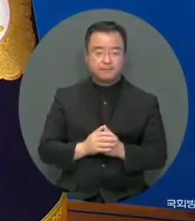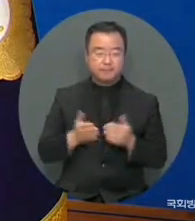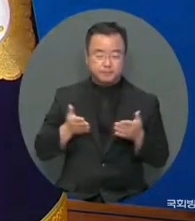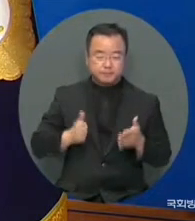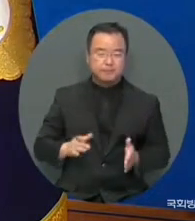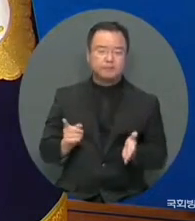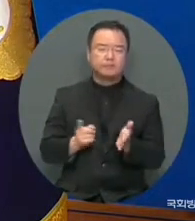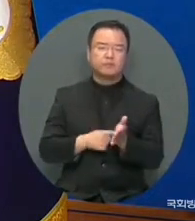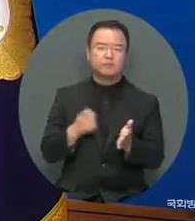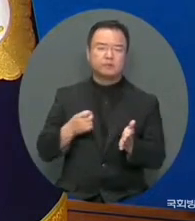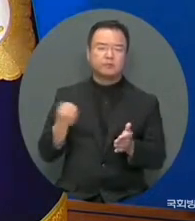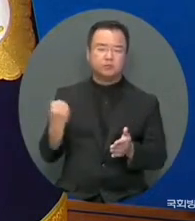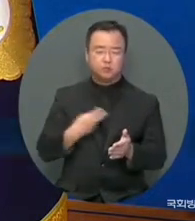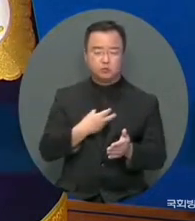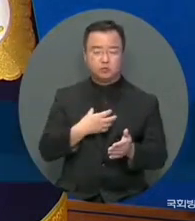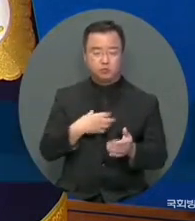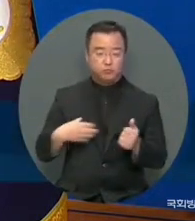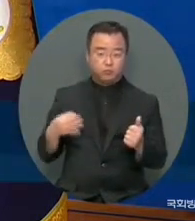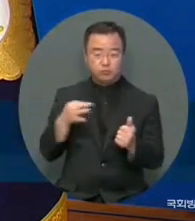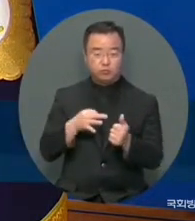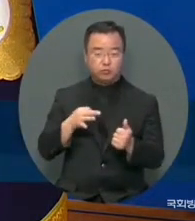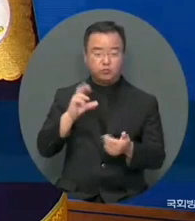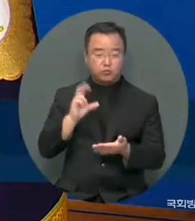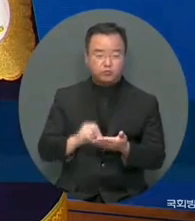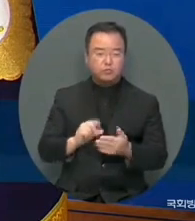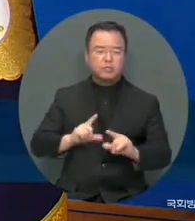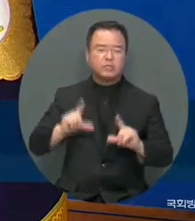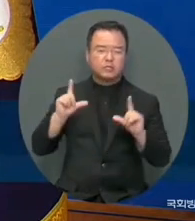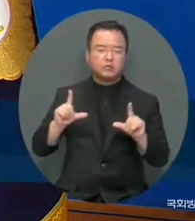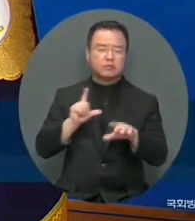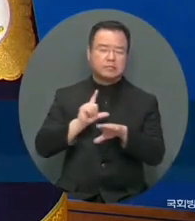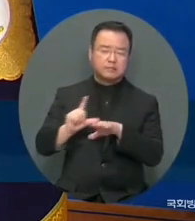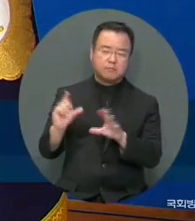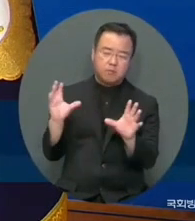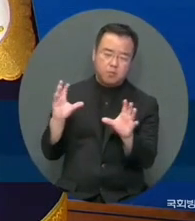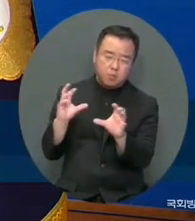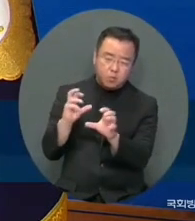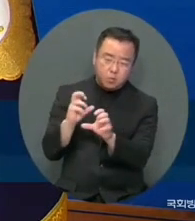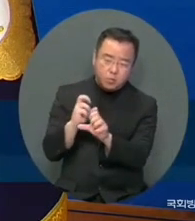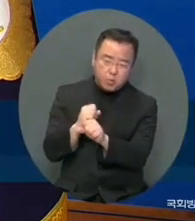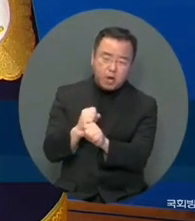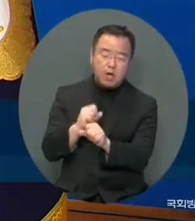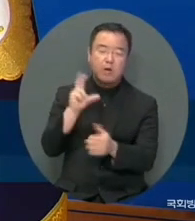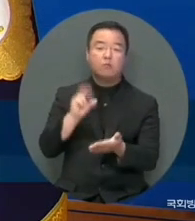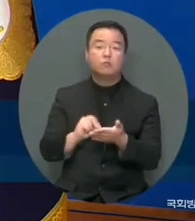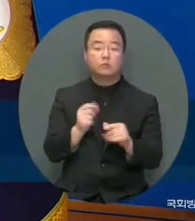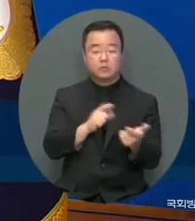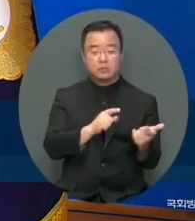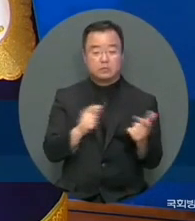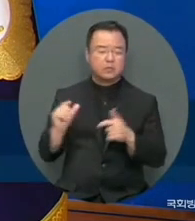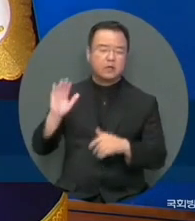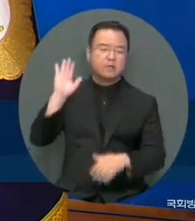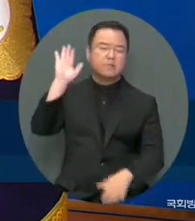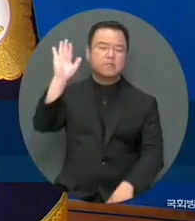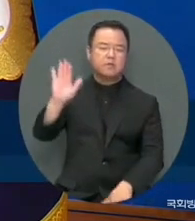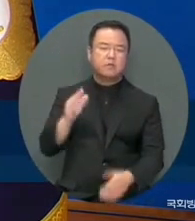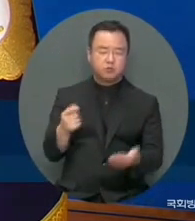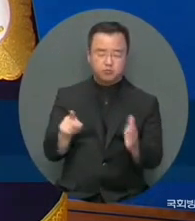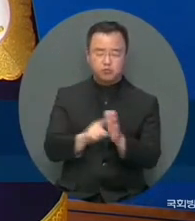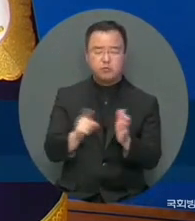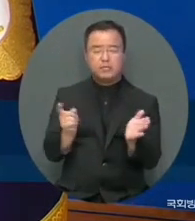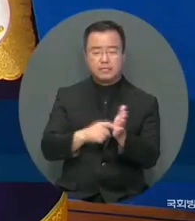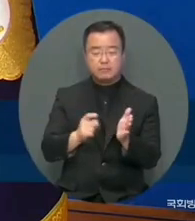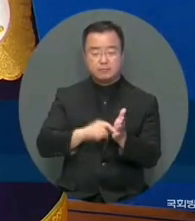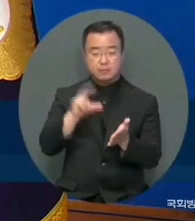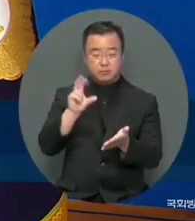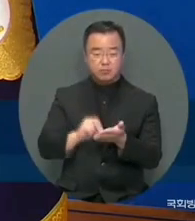저출생과 연금 문제, 기후 문제, 지방 소멸 문제처럼 우리의 미래가 걸린 시급한 국가 과제도 산적해